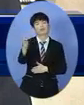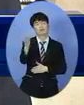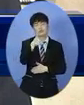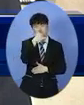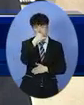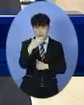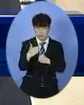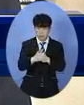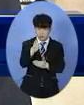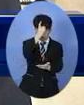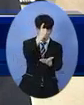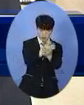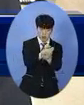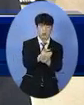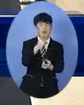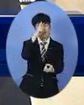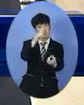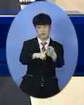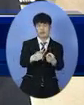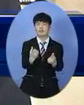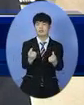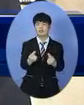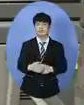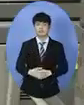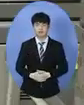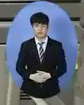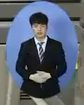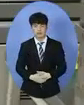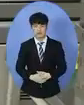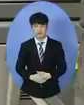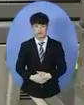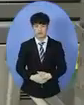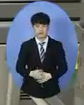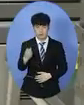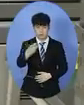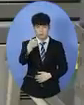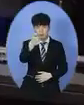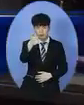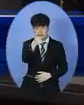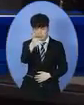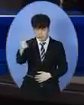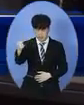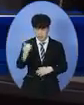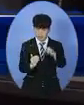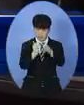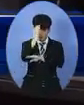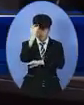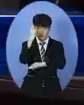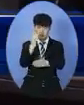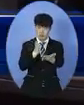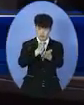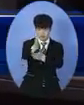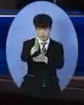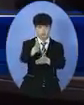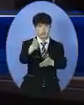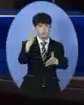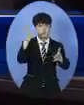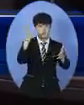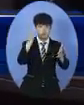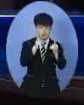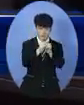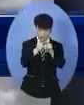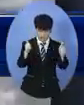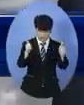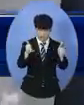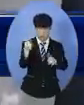상황을 고려해볼 때 서란에 입주하게 된 게 아닌가 그렇게 생각을 하고 있습니다. 이와 함께 50명 이상의 석박사급 전문 인력을 갖추고